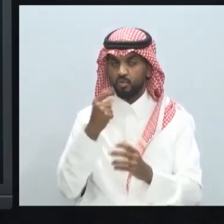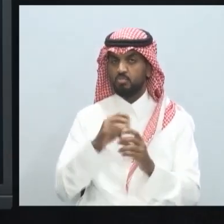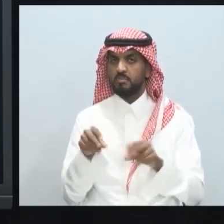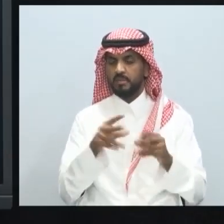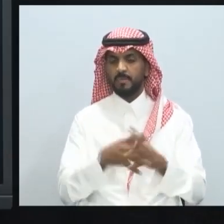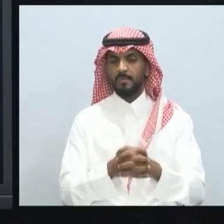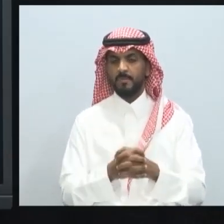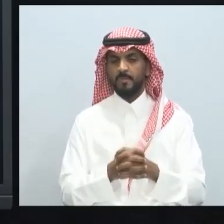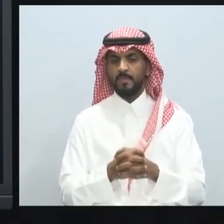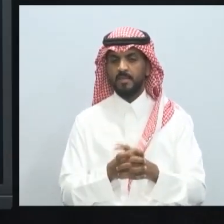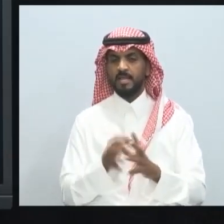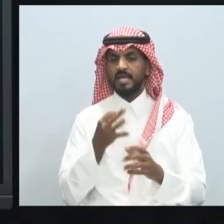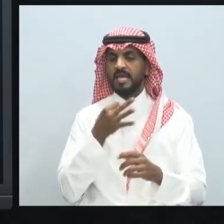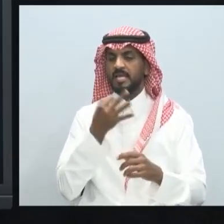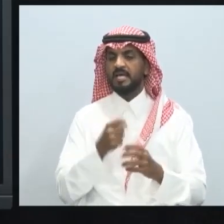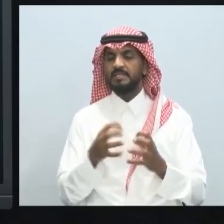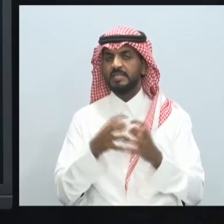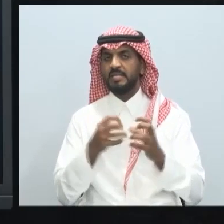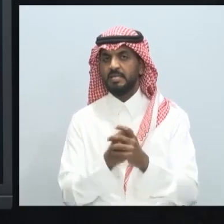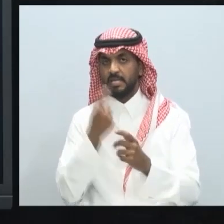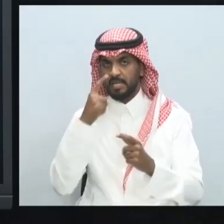ذلك ايضا القراءه التحليليه